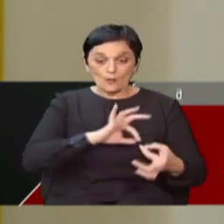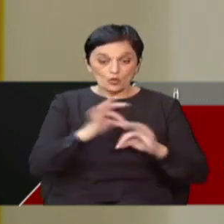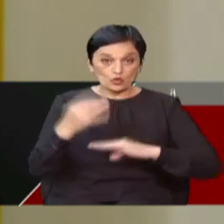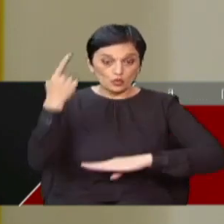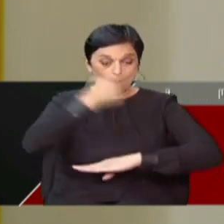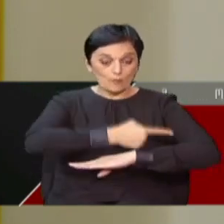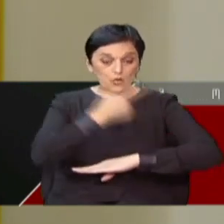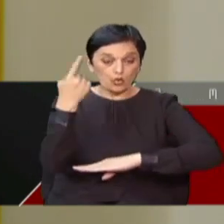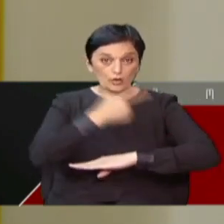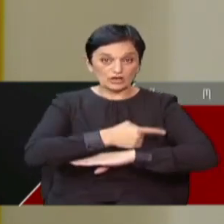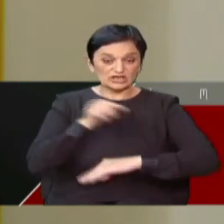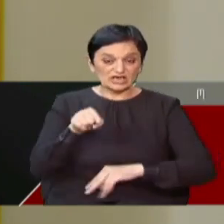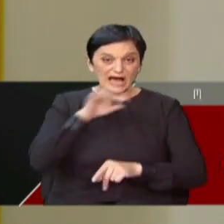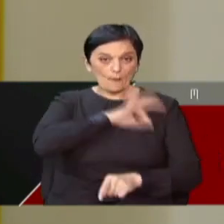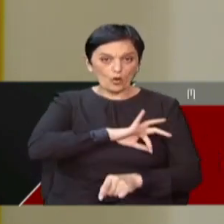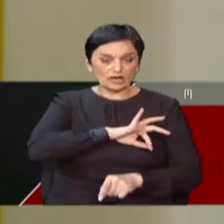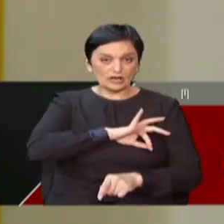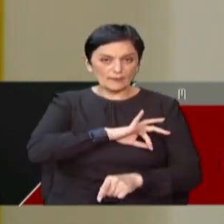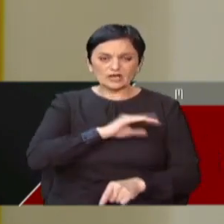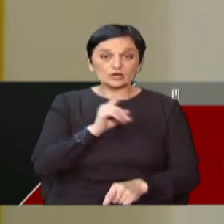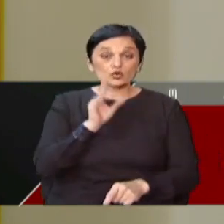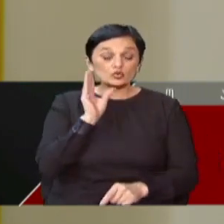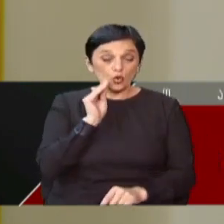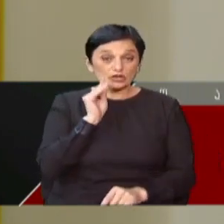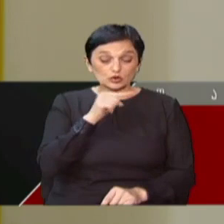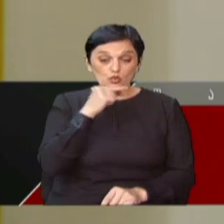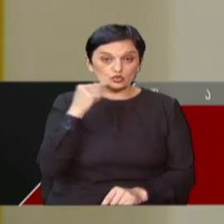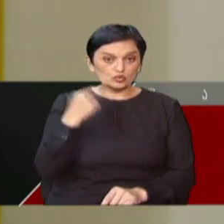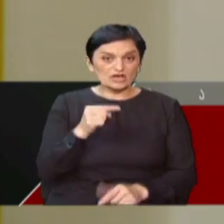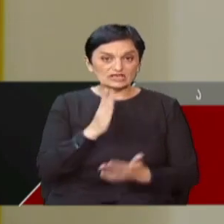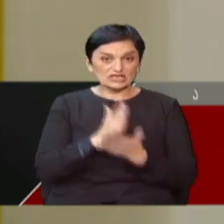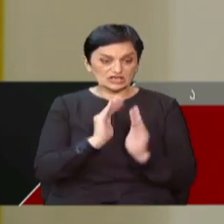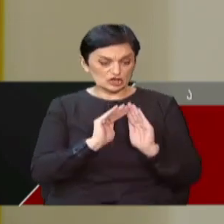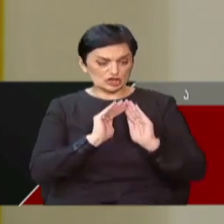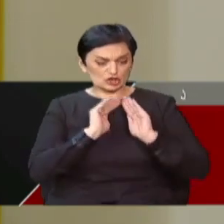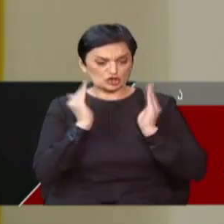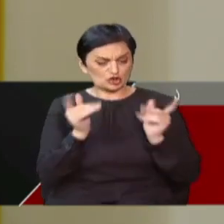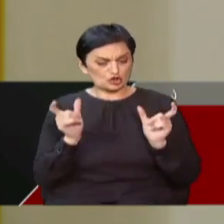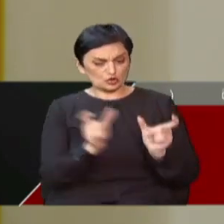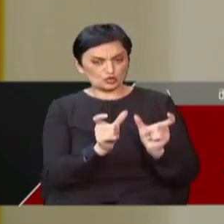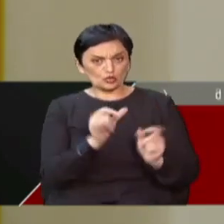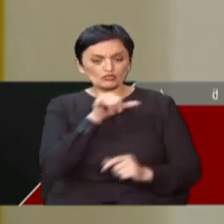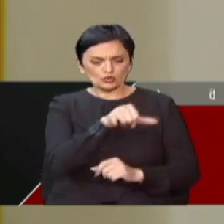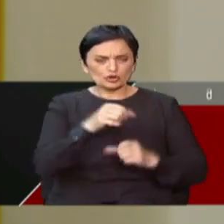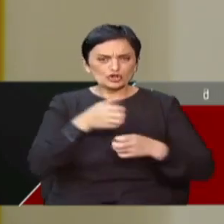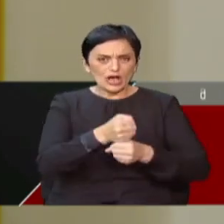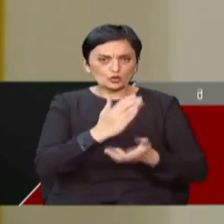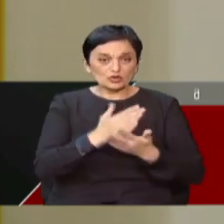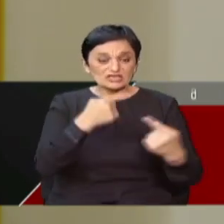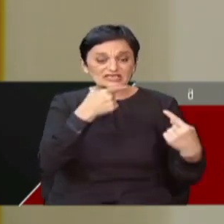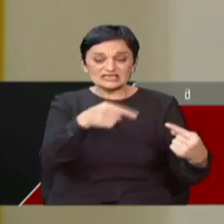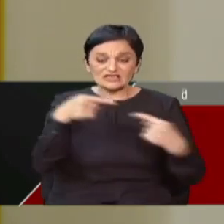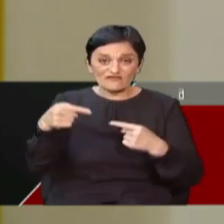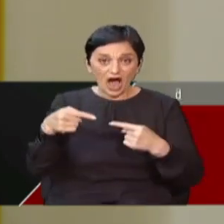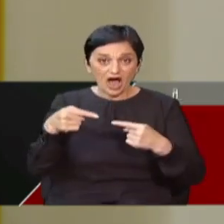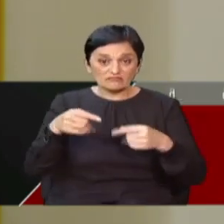გამშვები პუნქტის გამოყენებით, იმიტომ რომ მაშინ, როდესაც რუსეთი არის იზოლაციაში და მას შეზღუდული აქვს სხვა